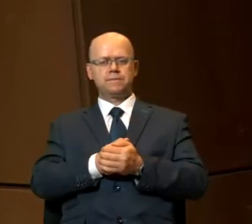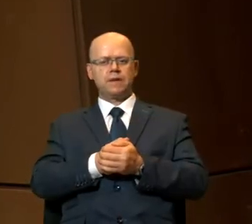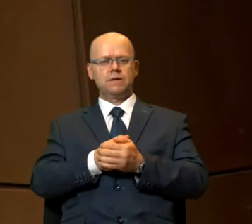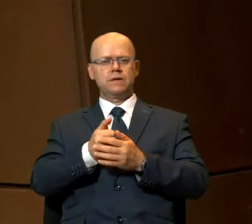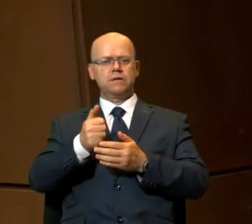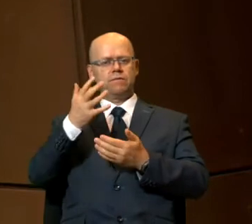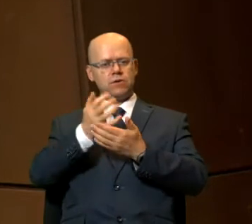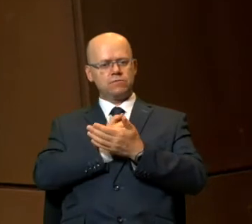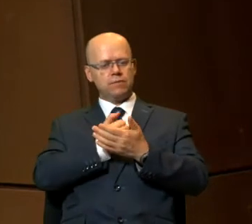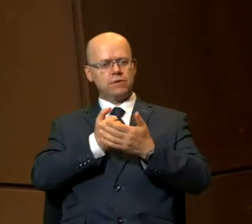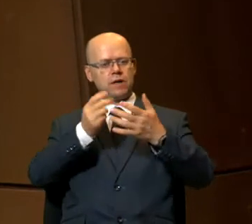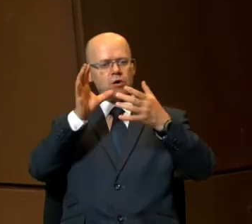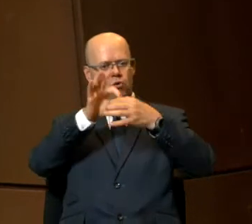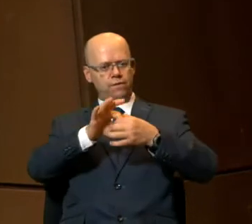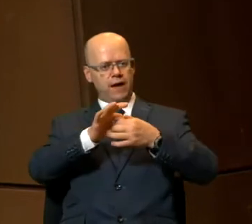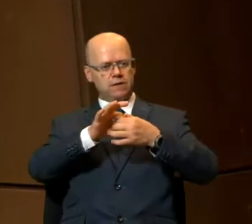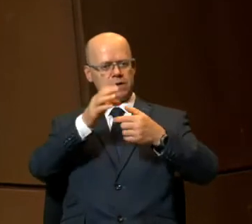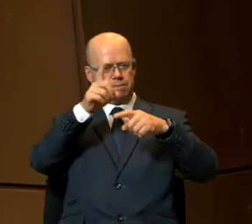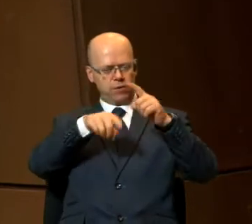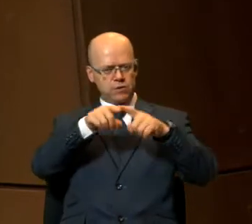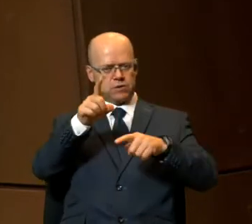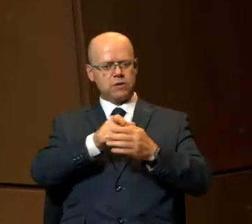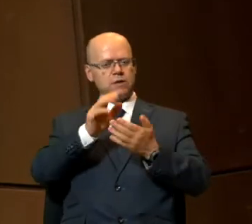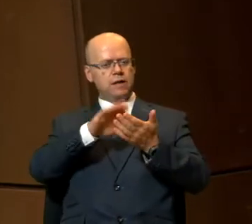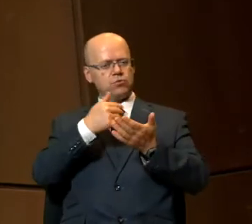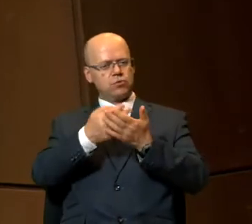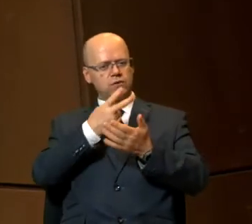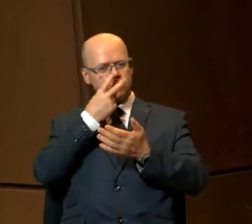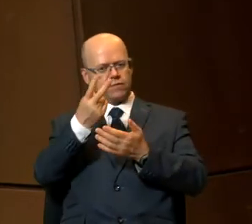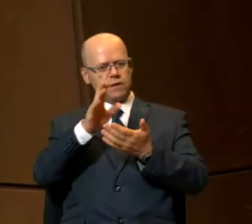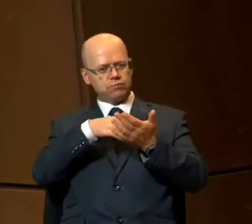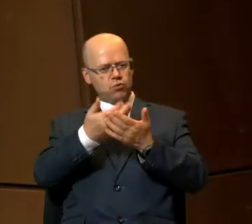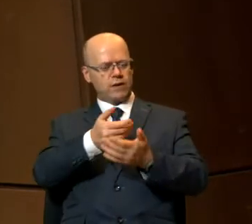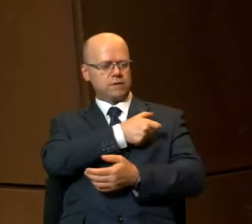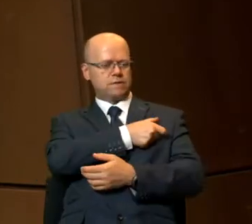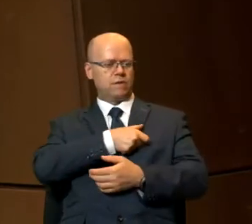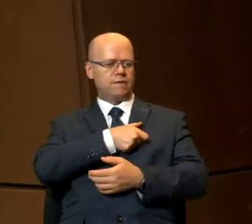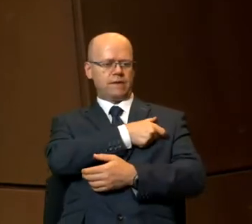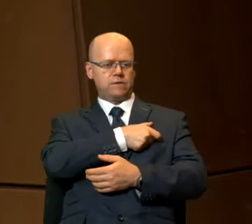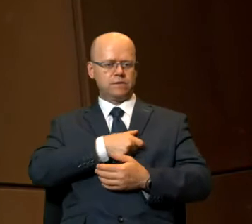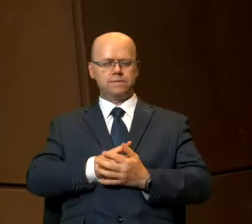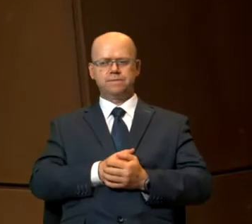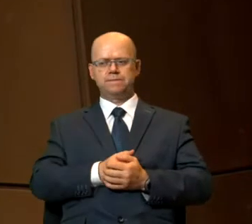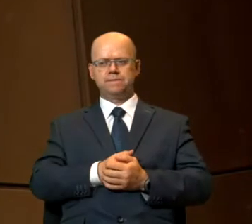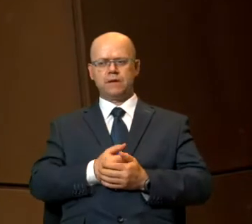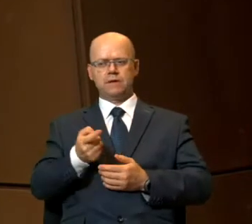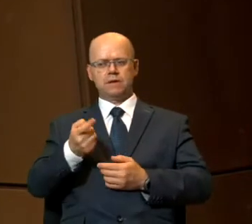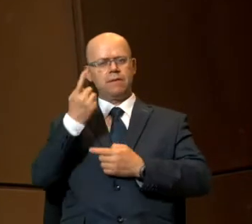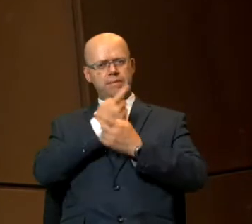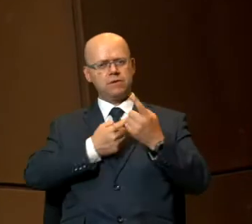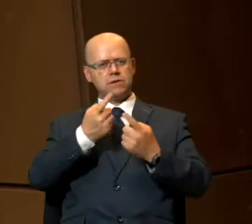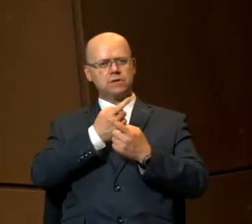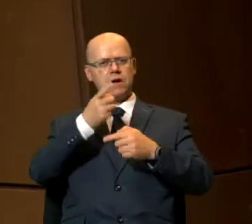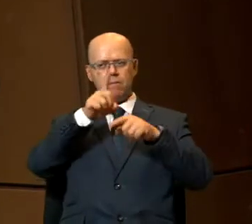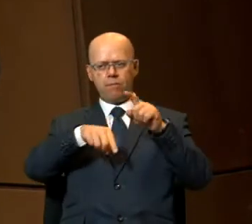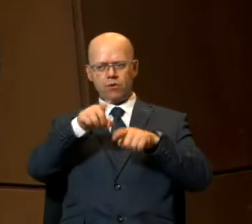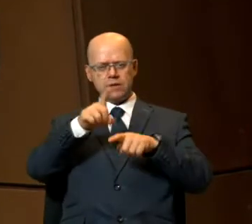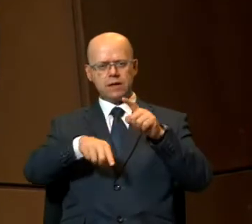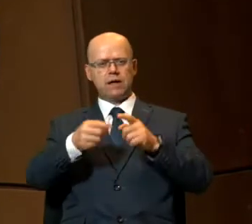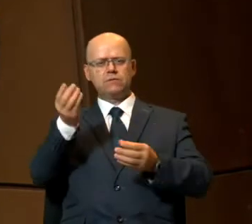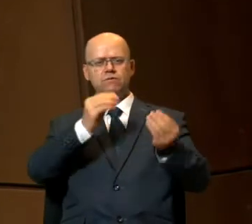formułę relacji, tutaj bardzo łatwo jest myśleć o solidarności. Taką mam nadzieję. A więc twierdzę, że polityka demokratyczna jest stworzona